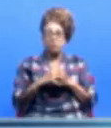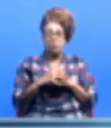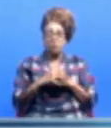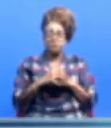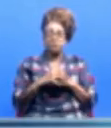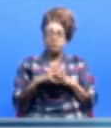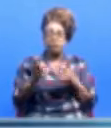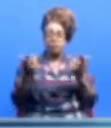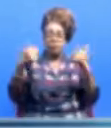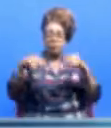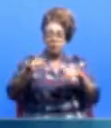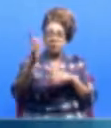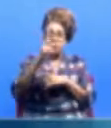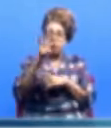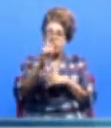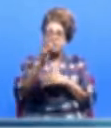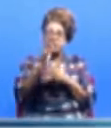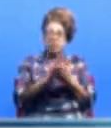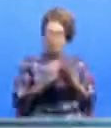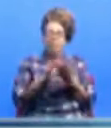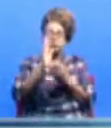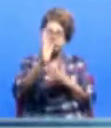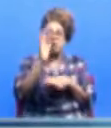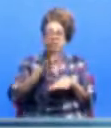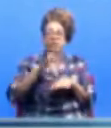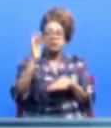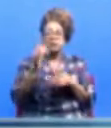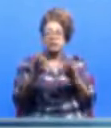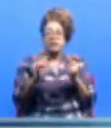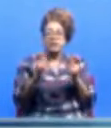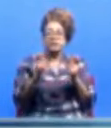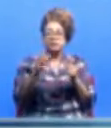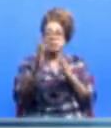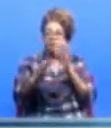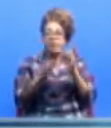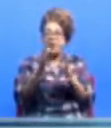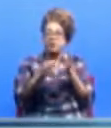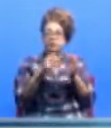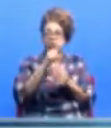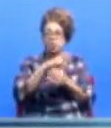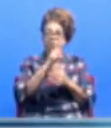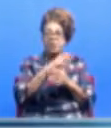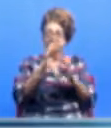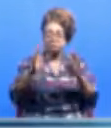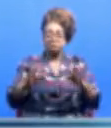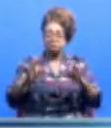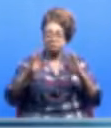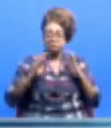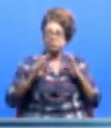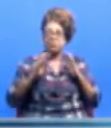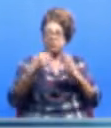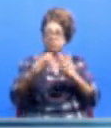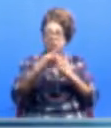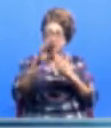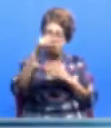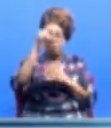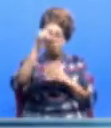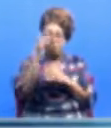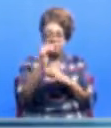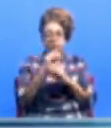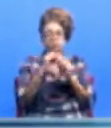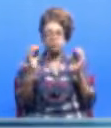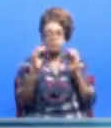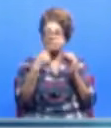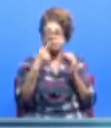Nairobi, baadhi ya waathiriwa wa mkasa wa mlipuko wa gesi eneo la Embakasi wanalalamikia kutopokea msaada wa serikali, huku wakidai kuwa watu